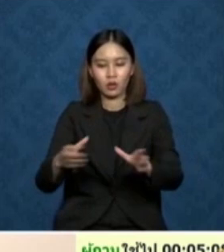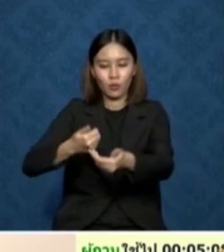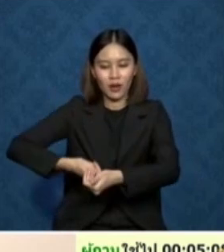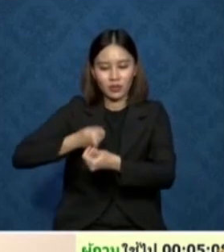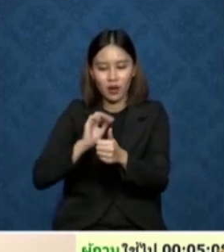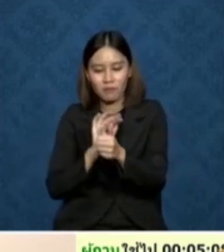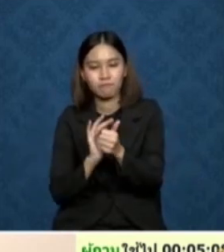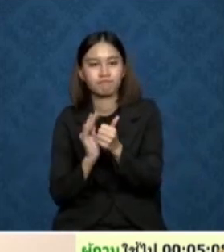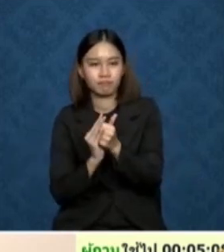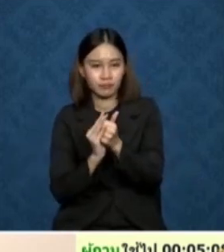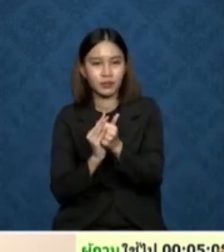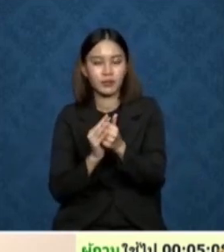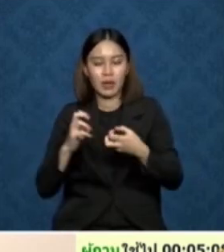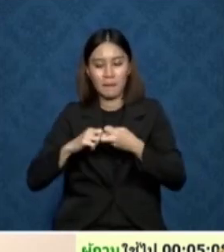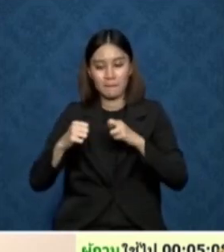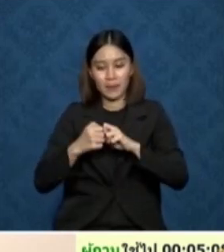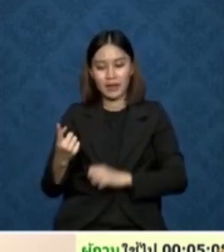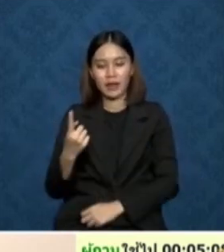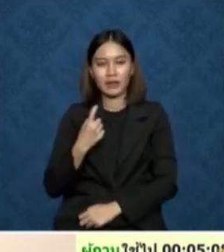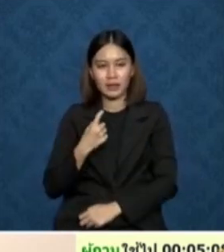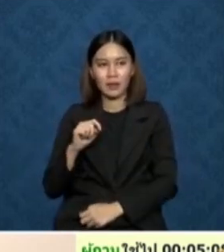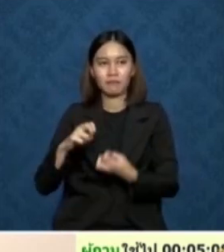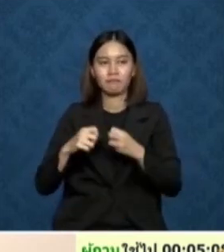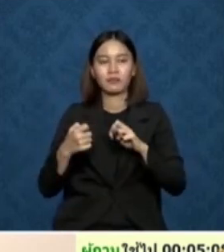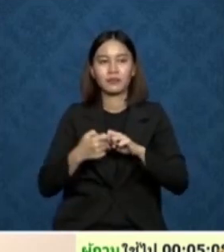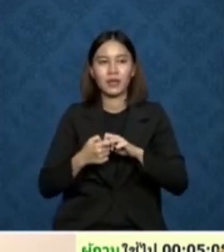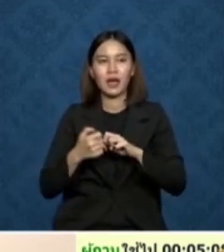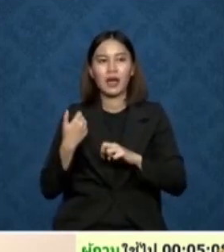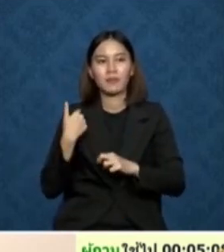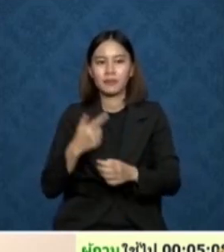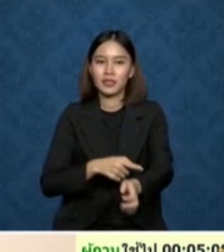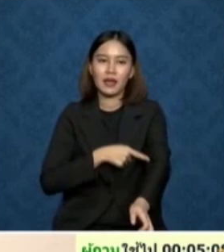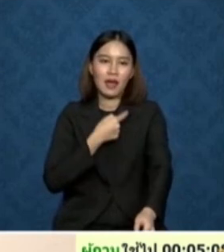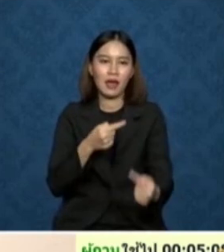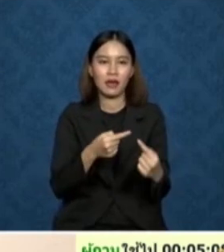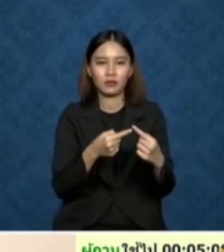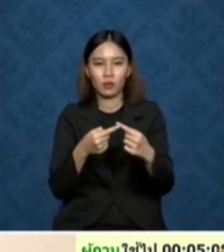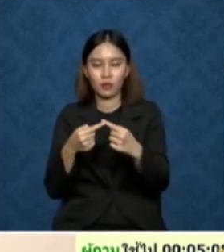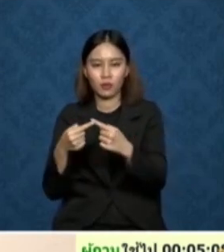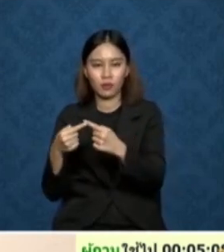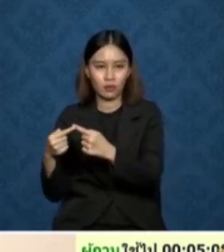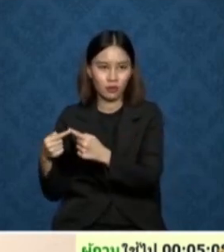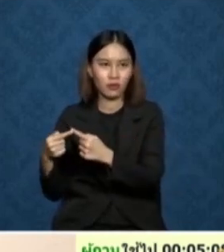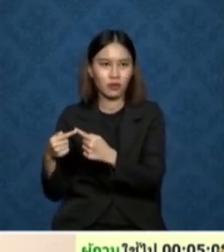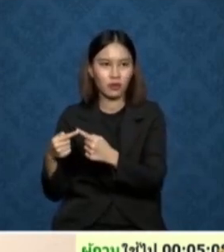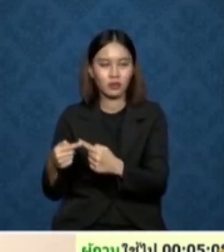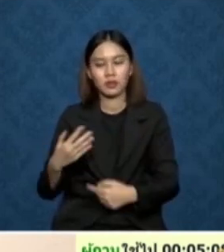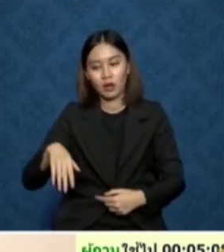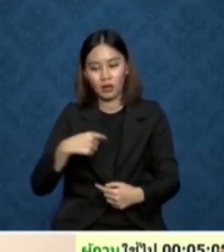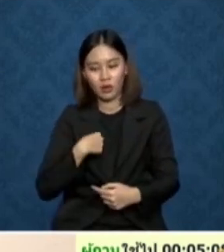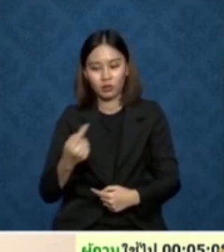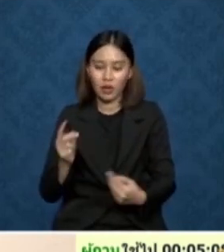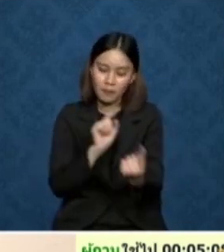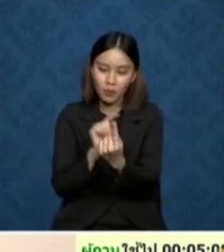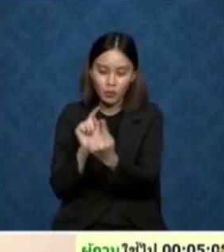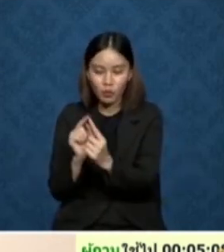Meanwhile,ใลชิตแล้วปญหาที่ท่านถาม เป็ปัหาที่เกิดข้มาอย่างต่อเนื่องตลอดเวลาที่เราได้พบกั